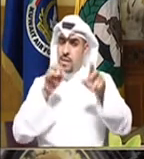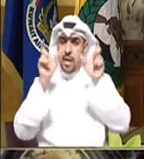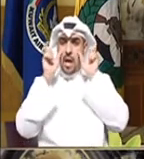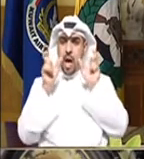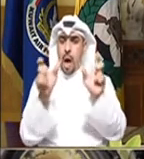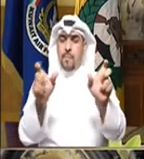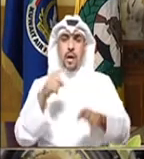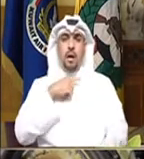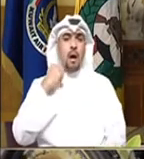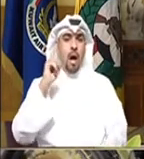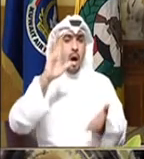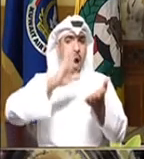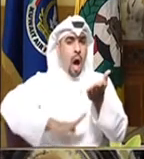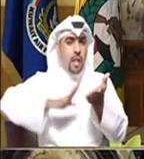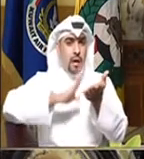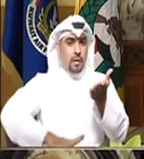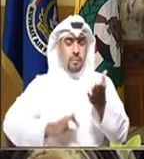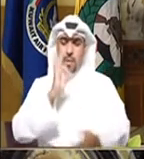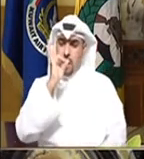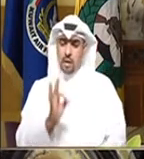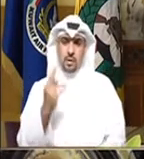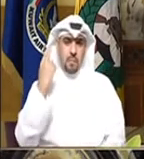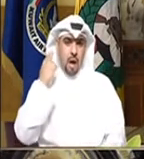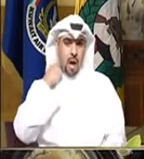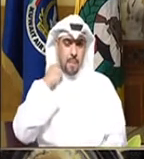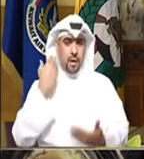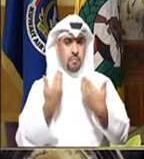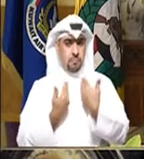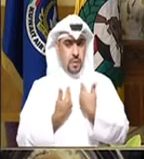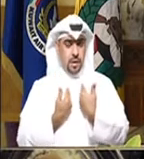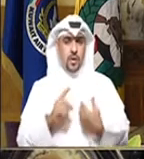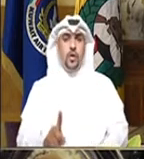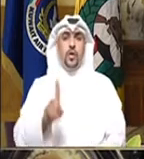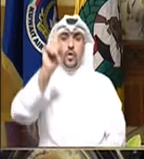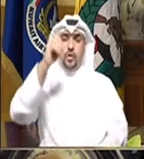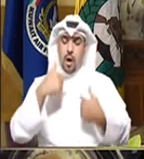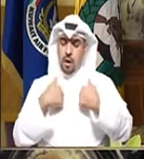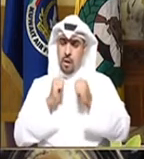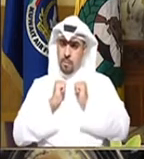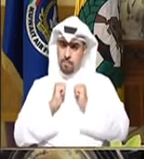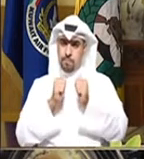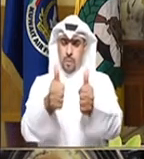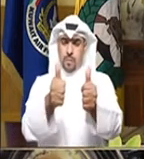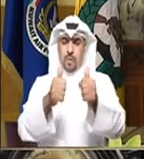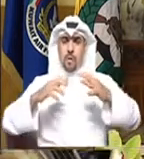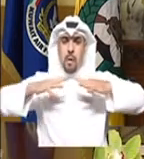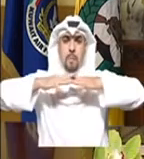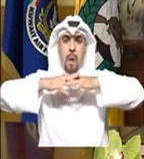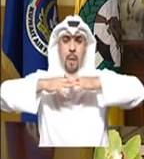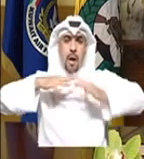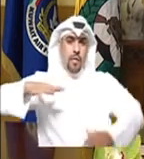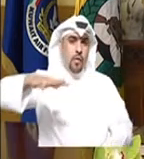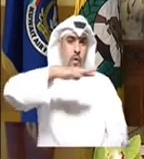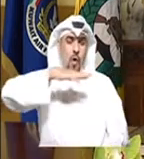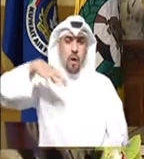خطيرة، فإننا مطالبون إزاء ذلك بأن نسعى إلى ترسيخ وحدة صف